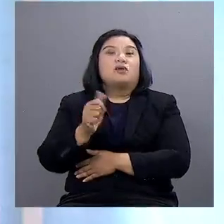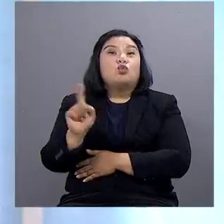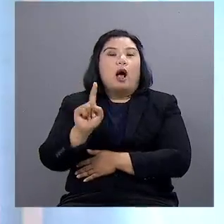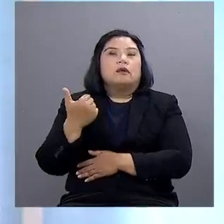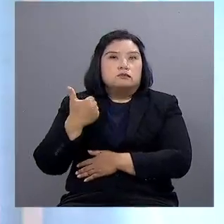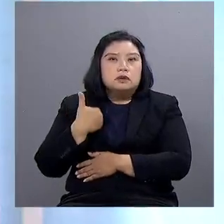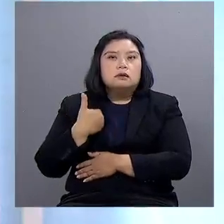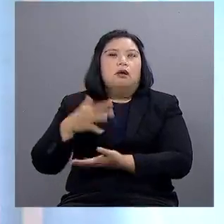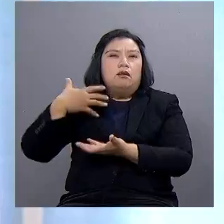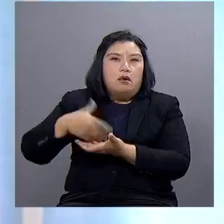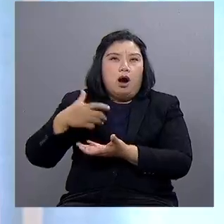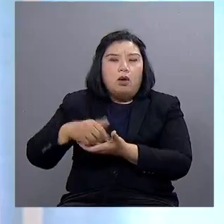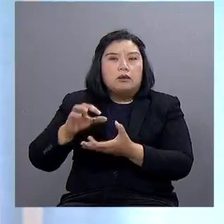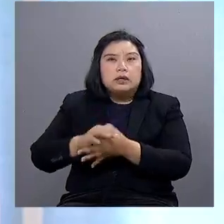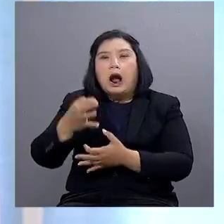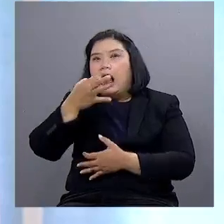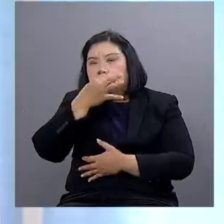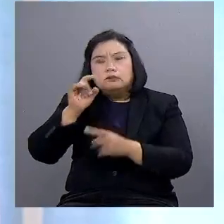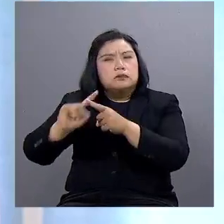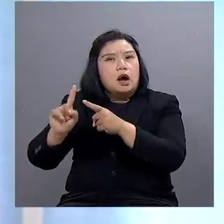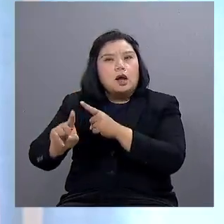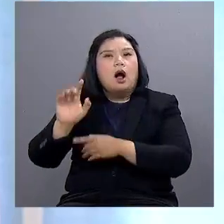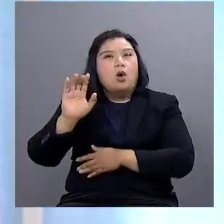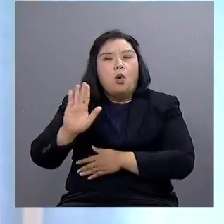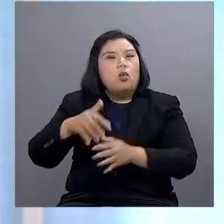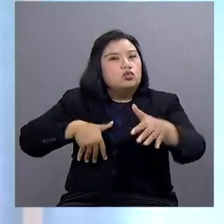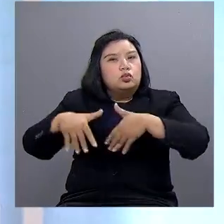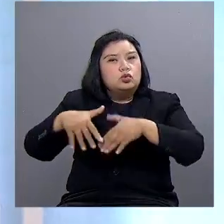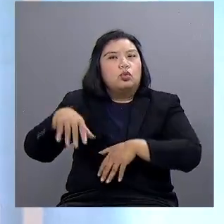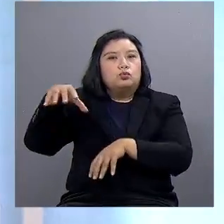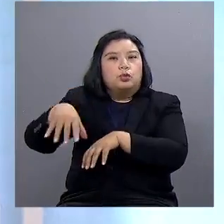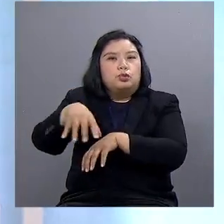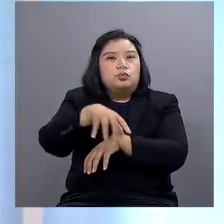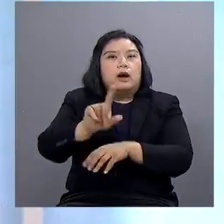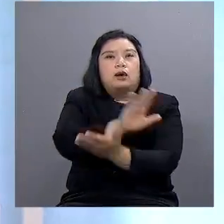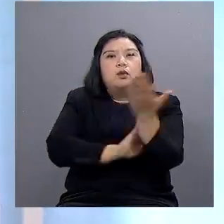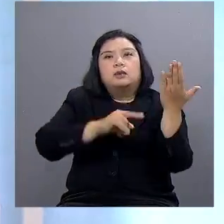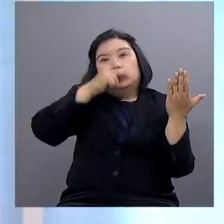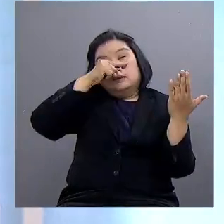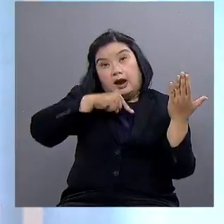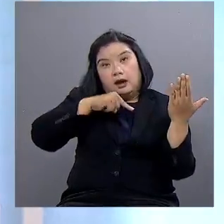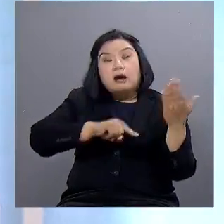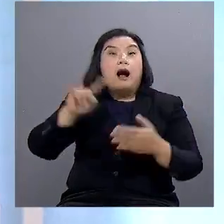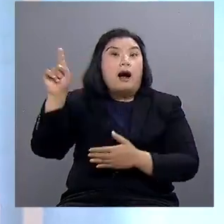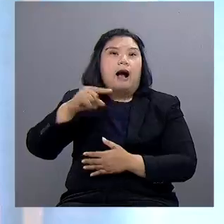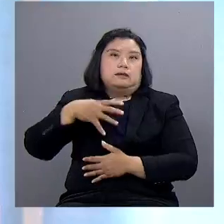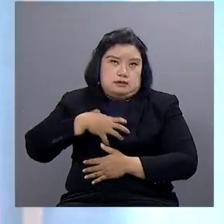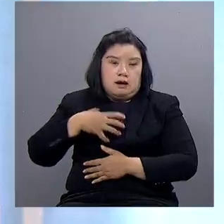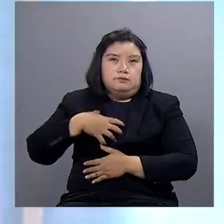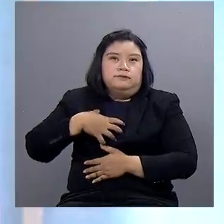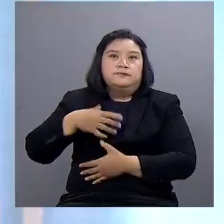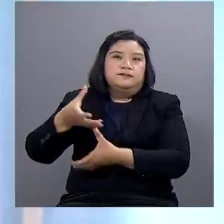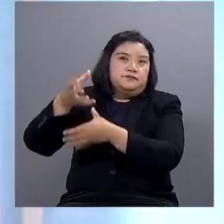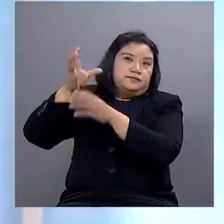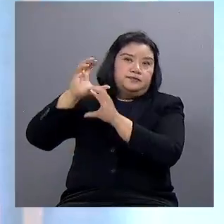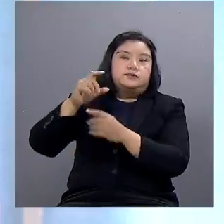านหลากหลายมุมมองของวิถีชีวิตของคนในหลากหลายพื้นที่ของประเทศไทยนะครับส่วนใครที่อยากจะย้อนกลับไปดูซีซั่นแรกส